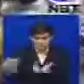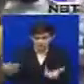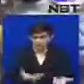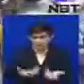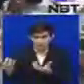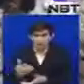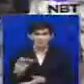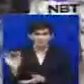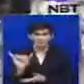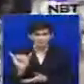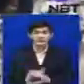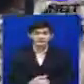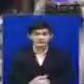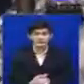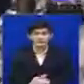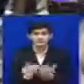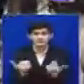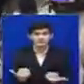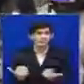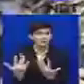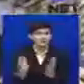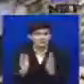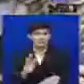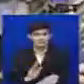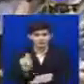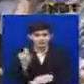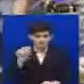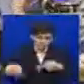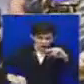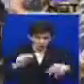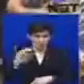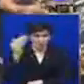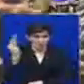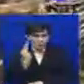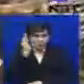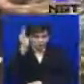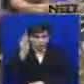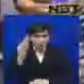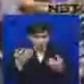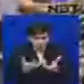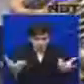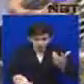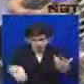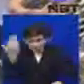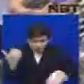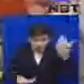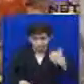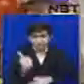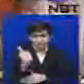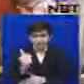ากพื้นที่เกิดเหตุได้และต้องรอทางผู้เชี่ยวชาญมาตรวจสอบหลังจากนั้นจึงจะรื้อซากอาคาร